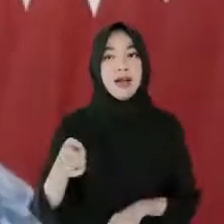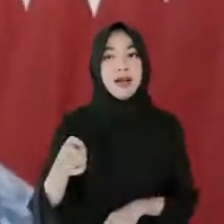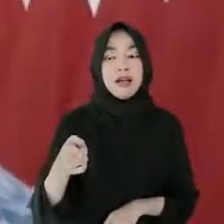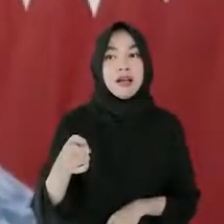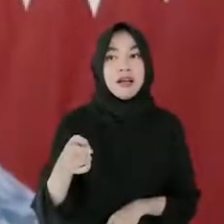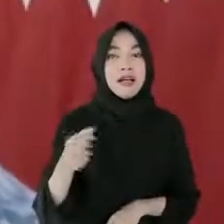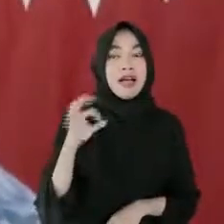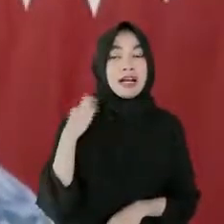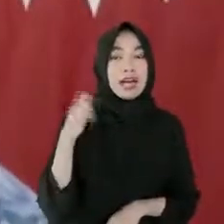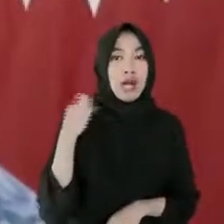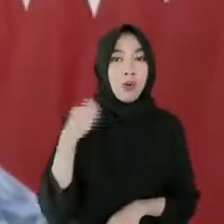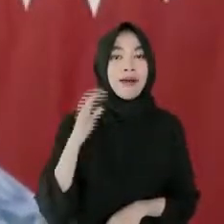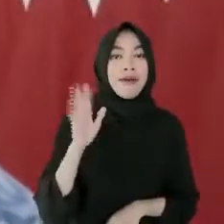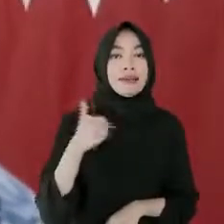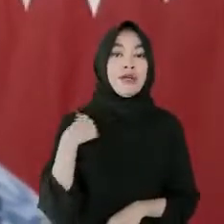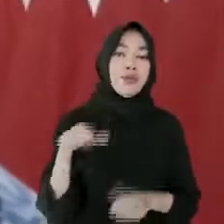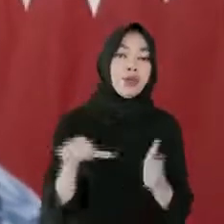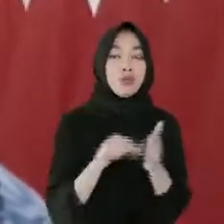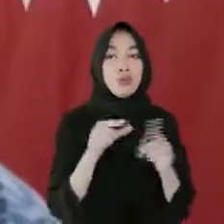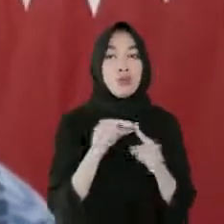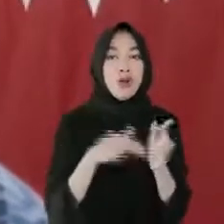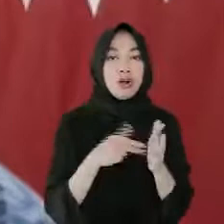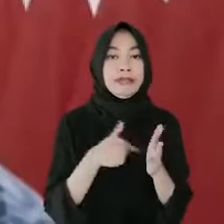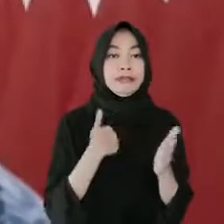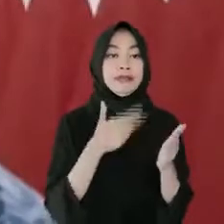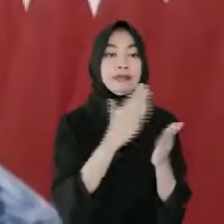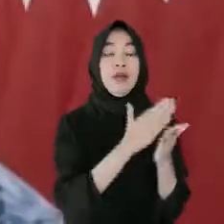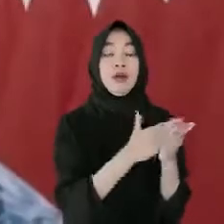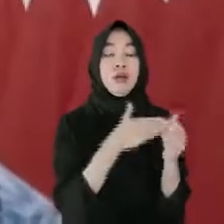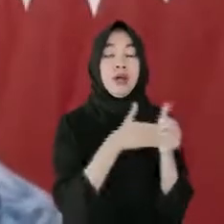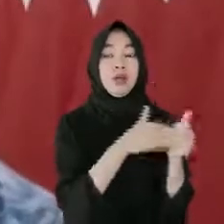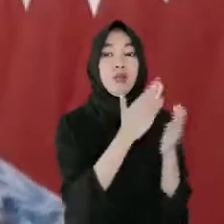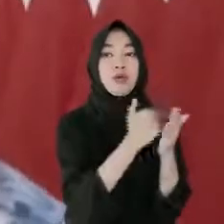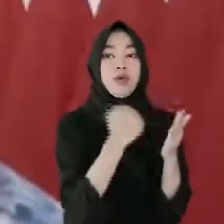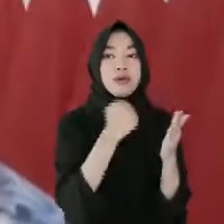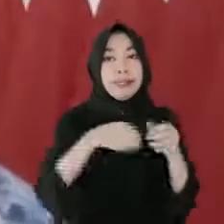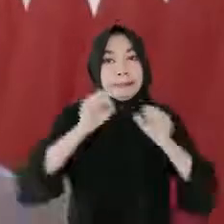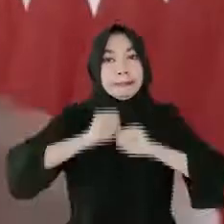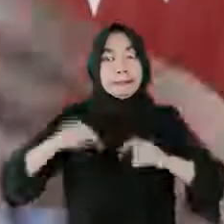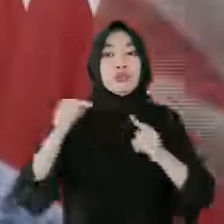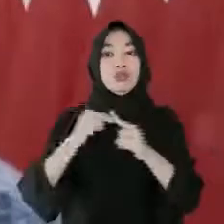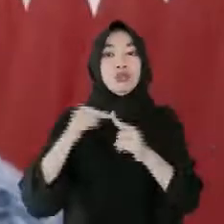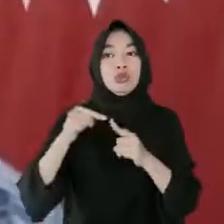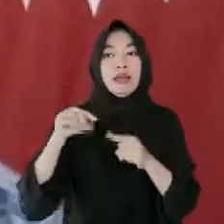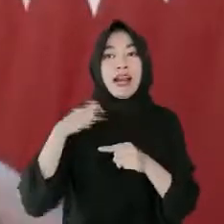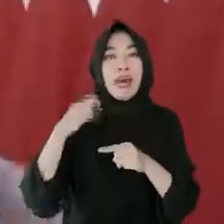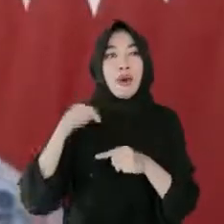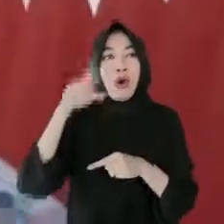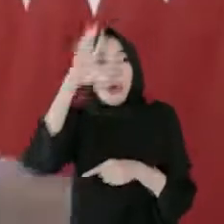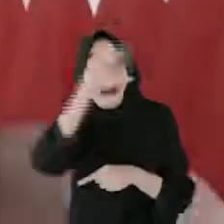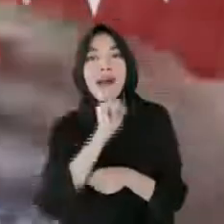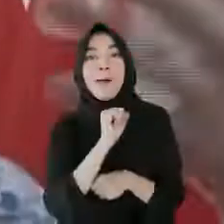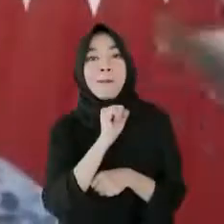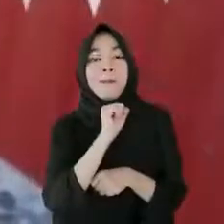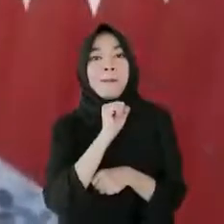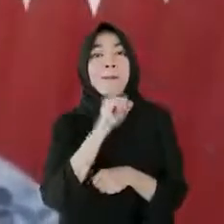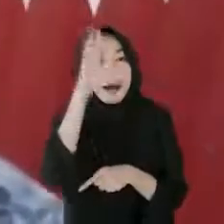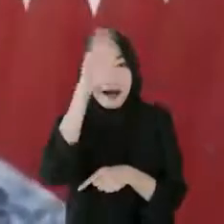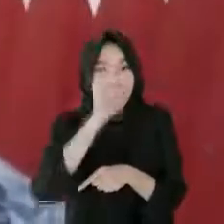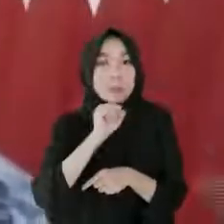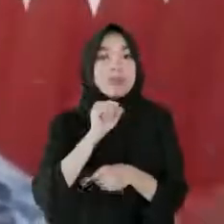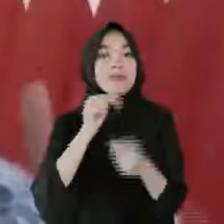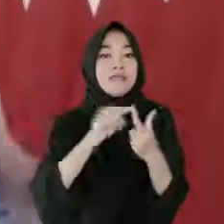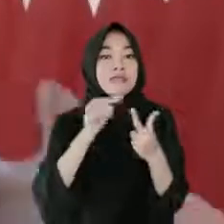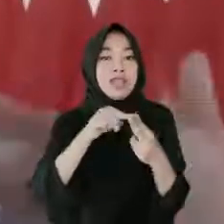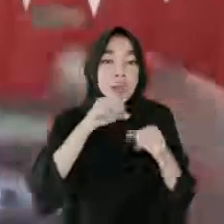melaksanakan tugasnya selama penyelenggaraan on Goppul ini silakan mereka terinformasi dengan baik dapat mengimplementasikan